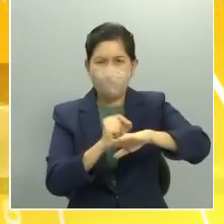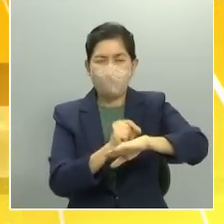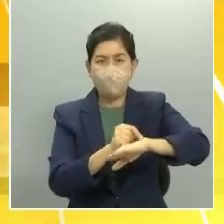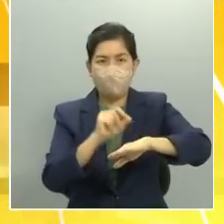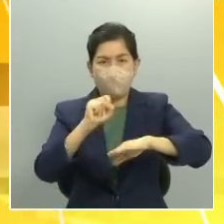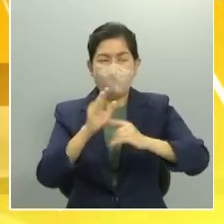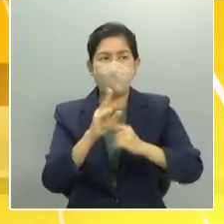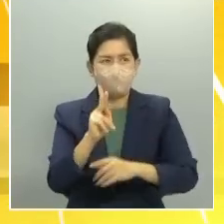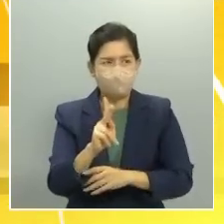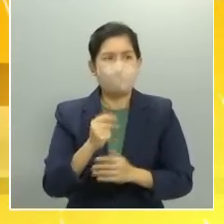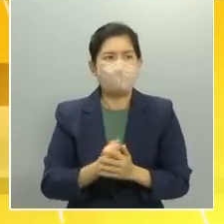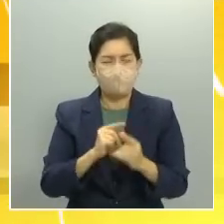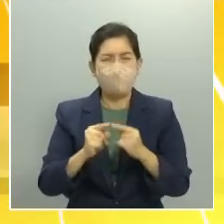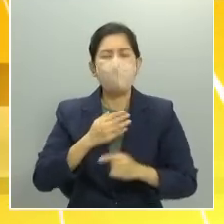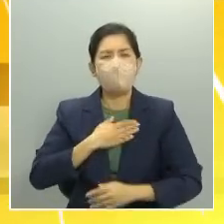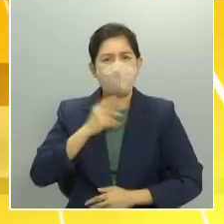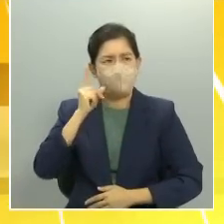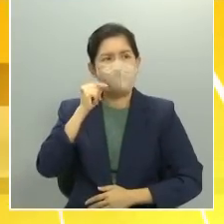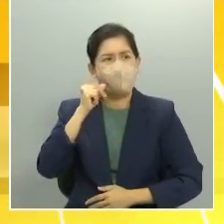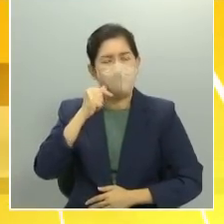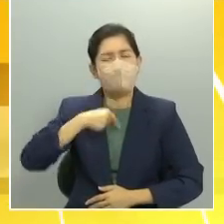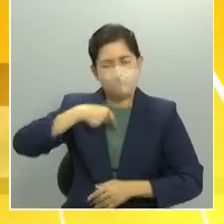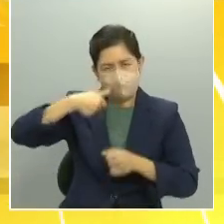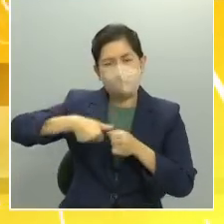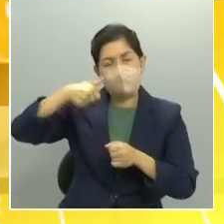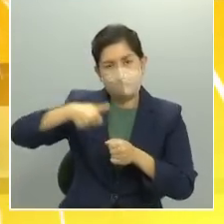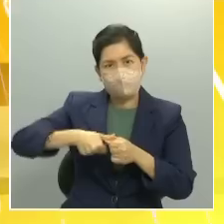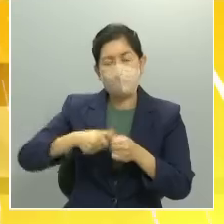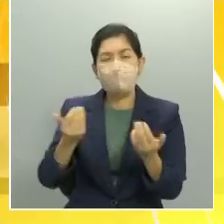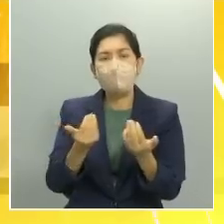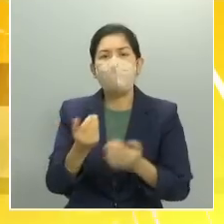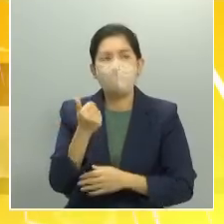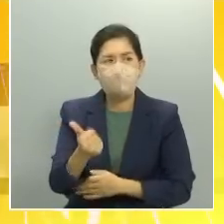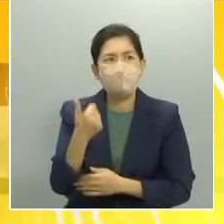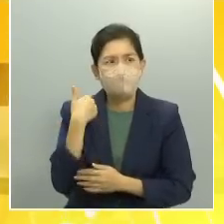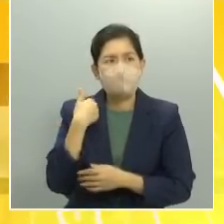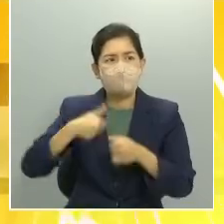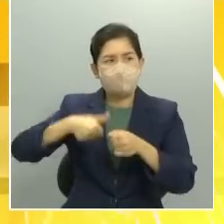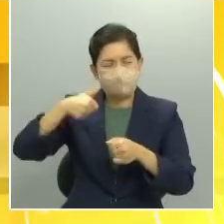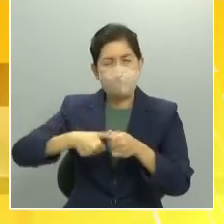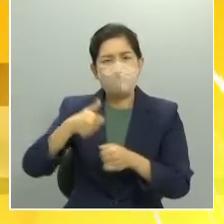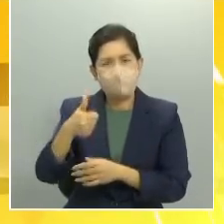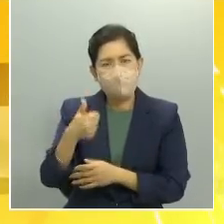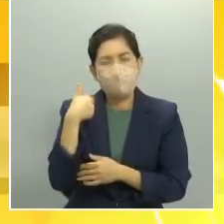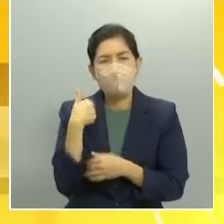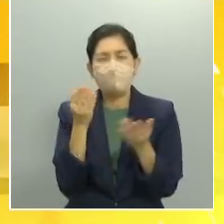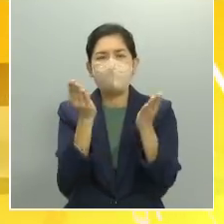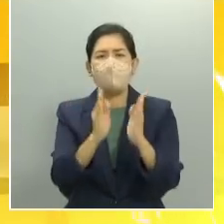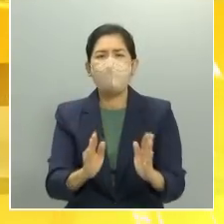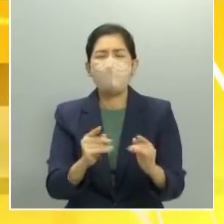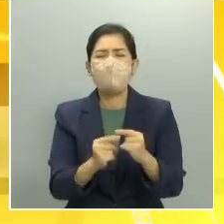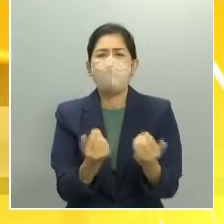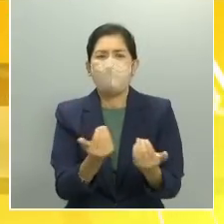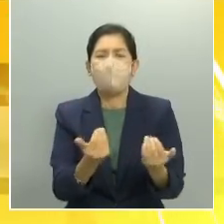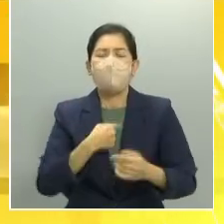ความเป็นแม่เนาะมันก็จำเขาโค้งเอวเอวได้หมดก็สะเทือนใจก็ไม่มีอยากให้ใคร